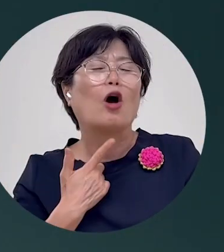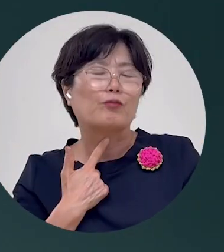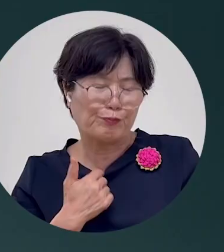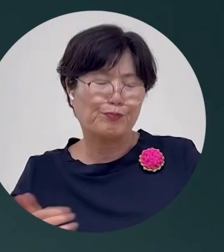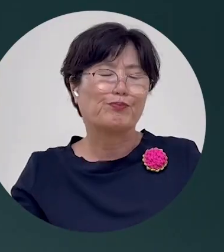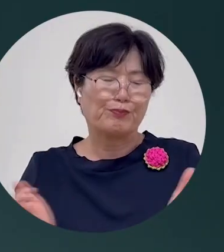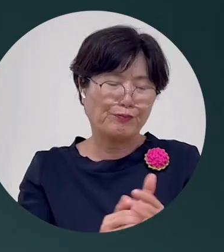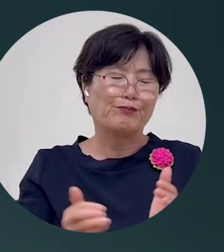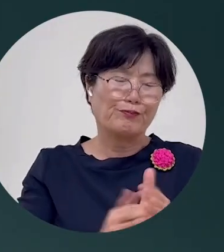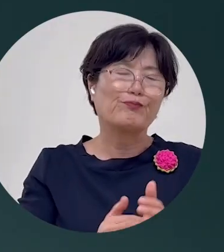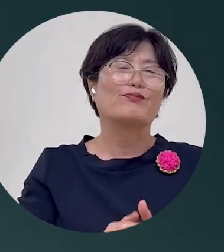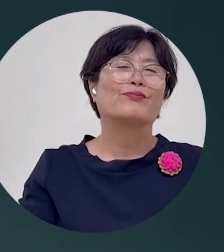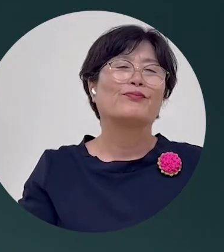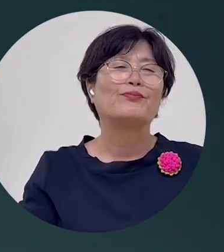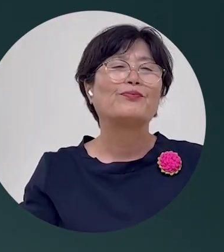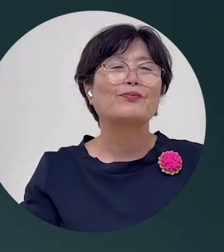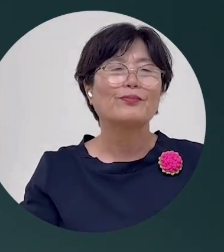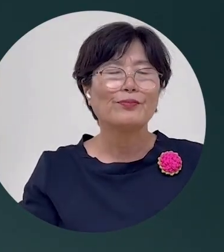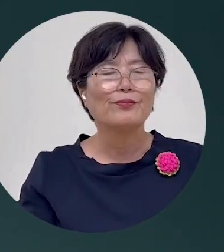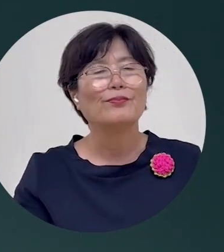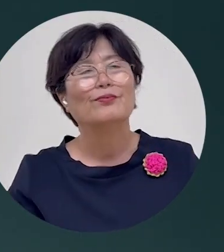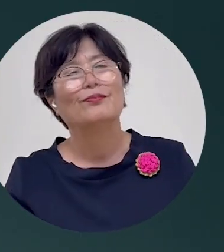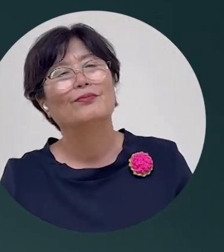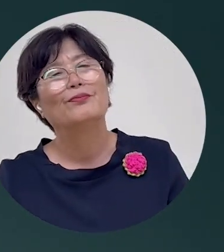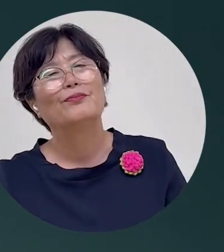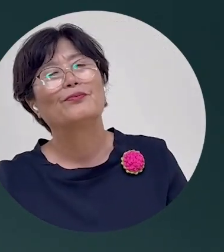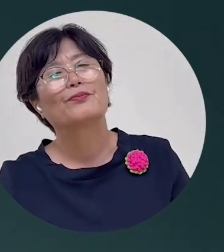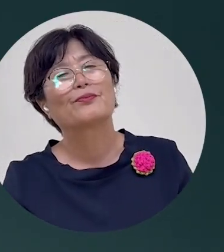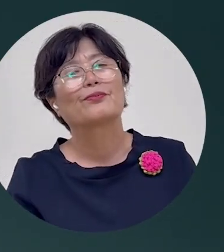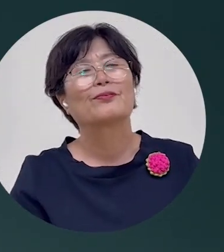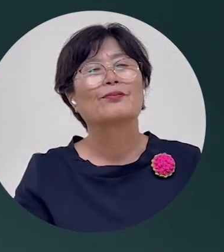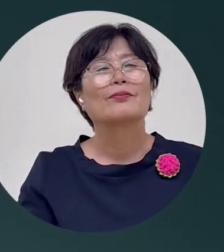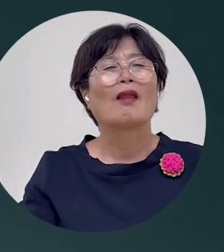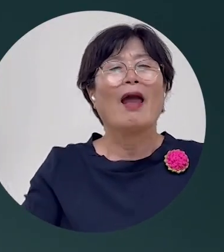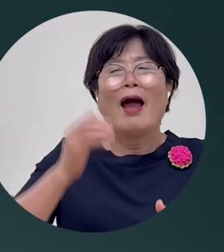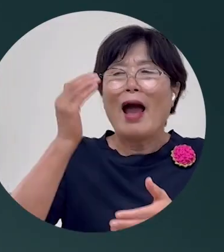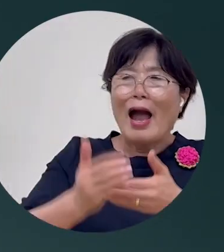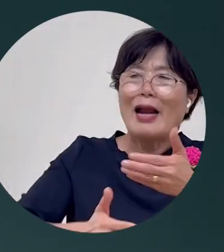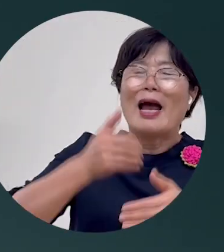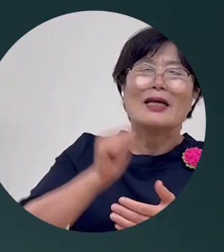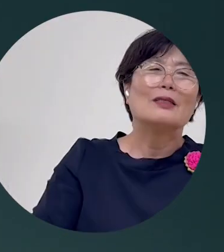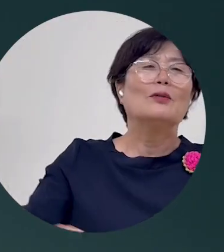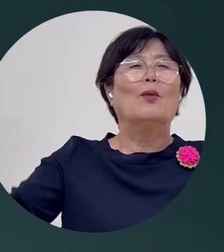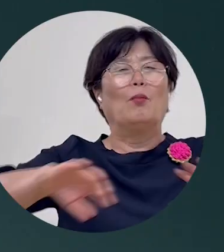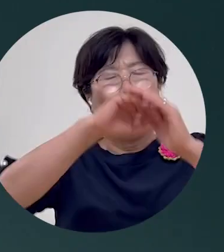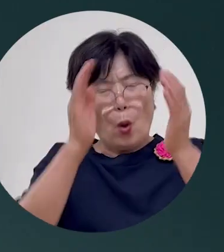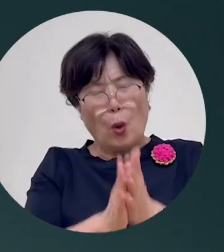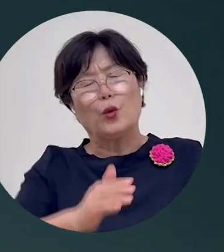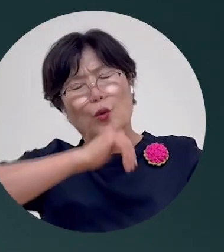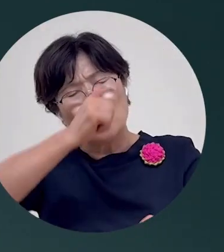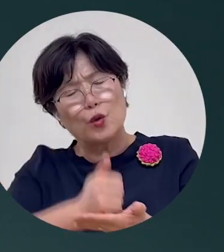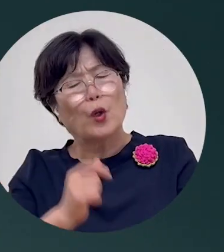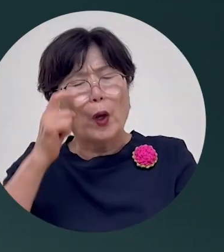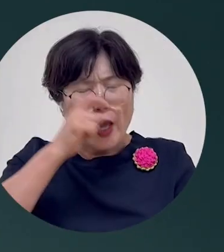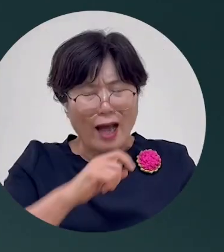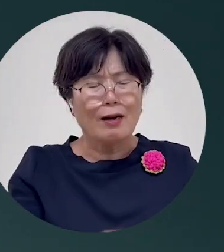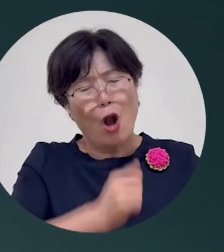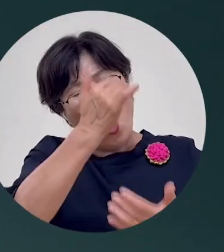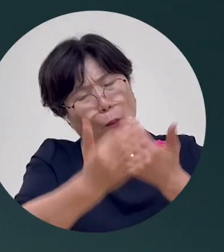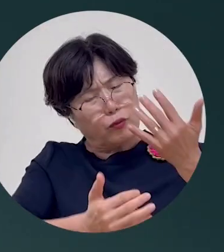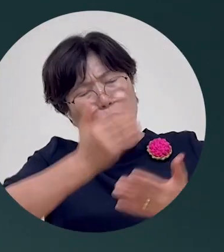들어왔을까요? 들어오지 않았을까요? 들어왔어요. 자, 하나님은 모든 죄악을